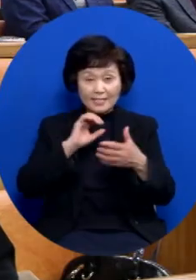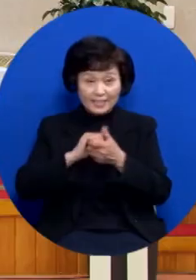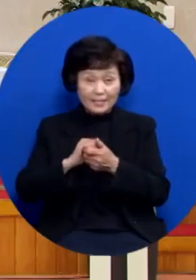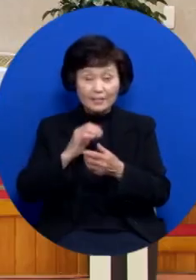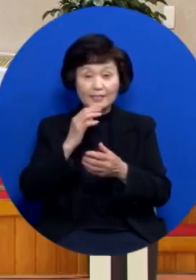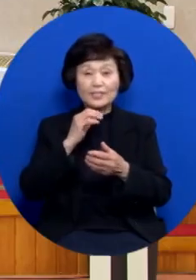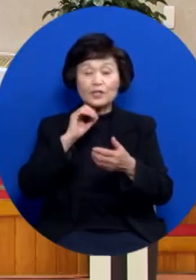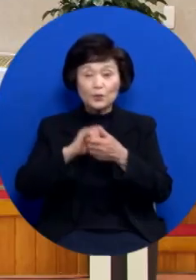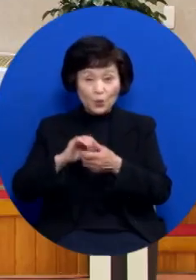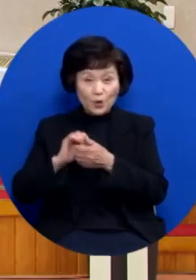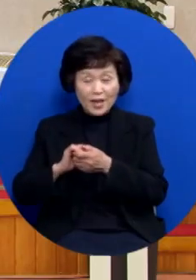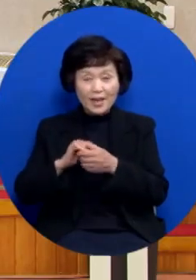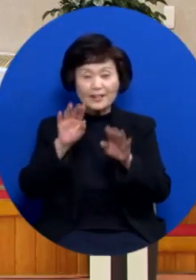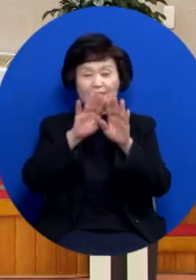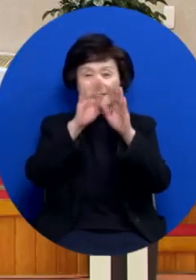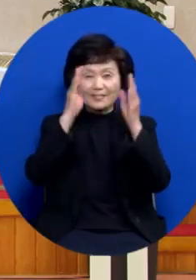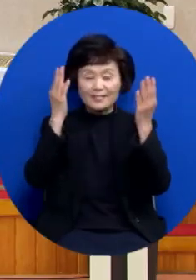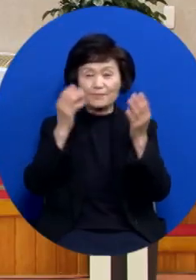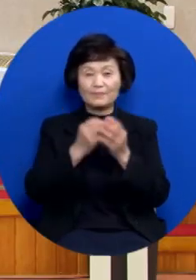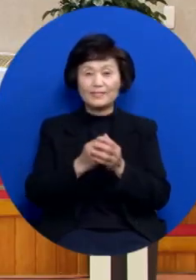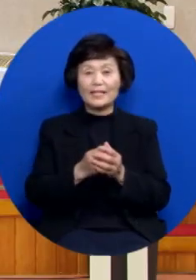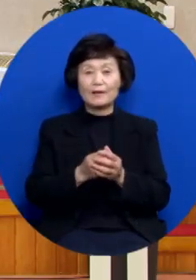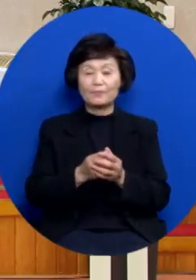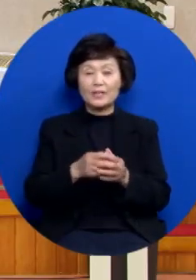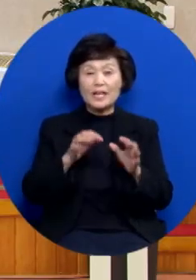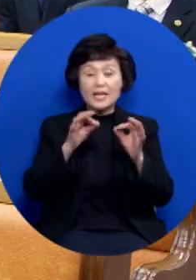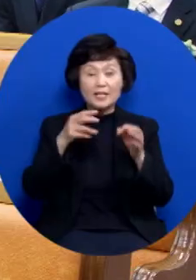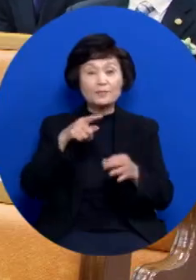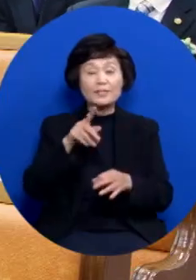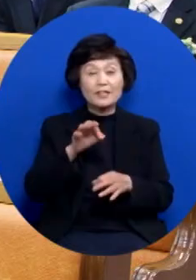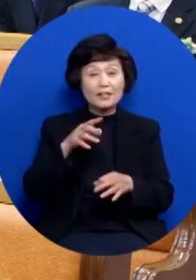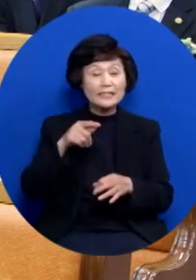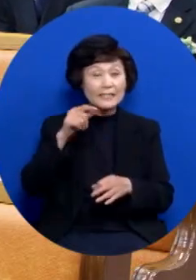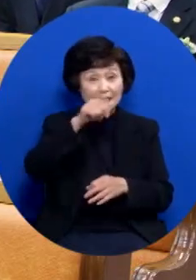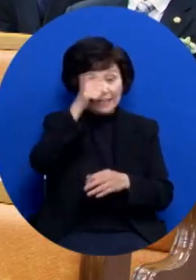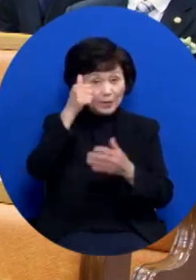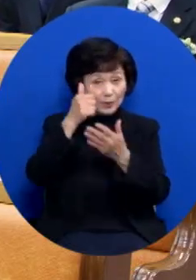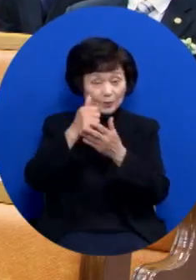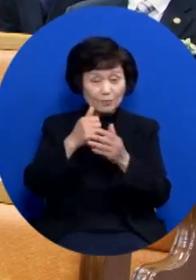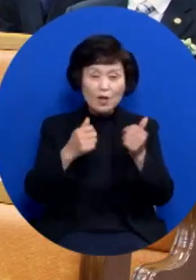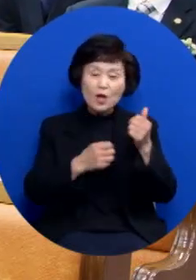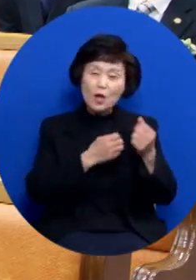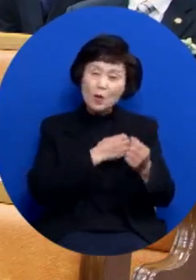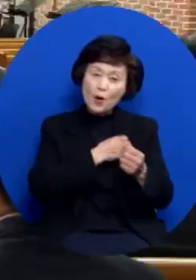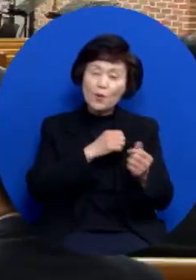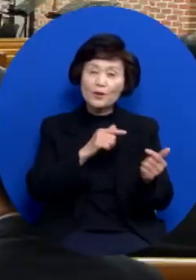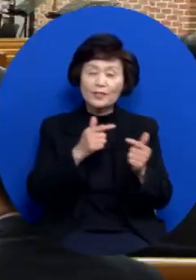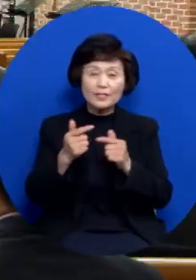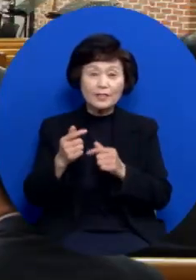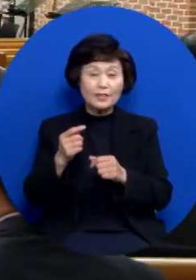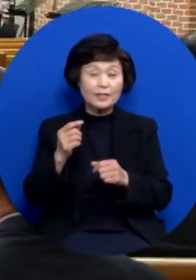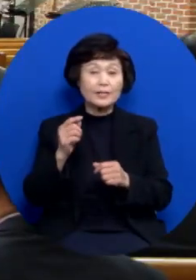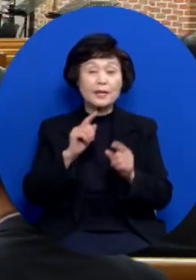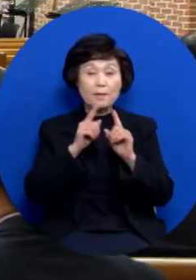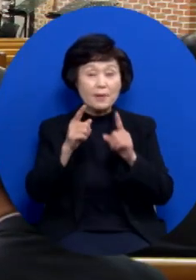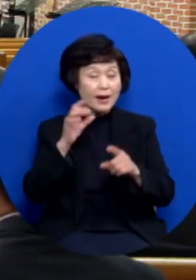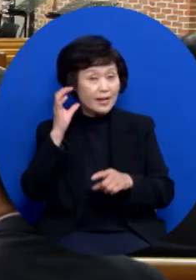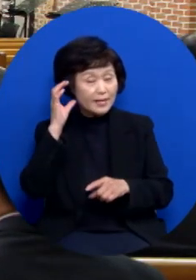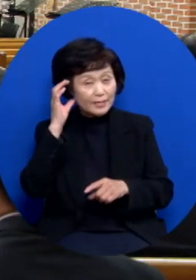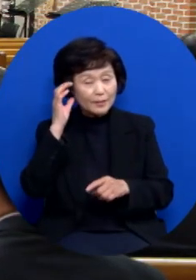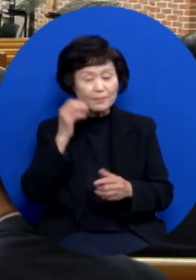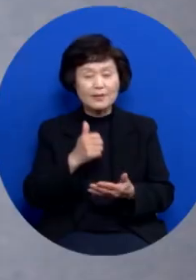임원선거를 통해 신임 회장으로 선출된 서두교회 김영식 장로는 회원들의 목소리에 귀 기울이고 섬김과